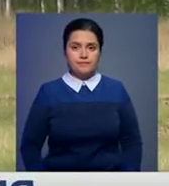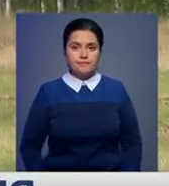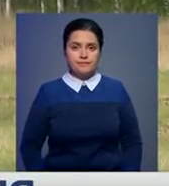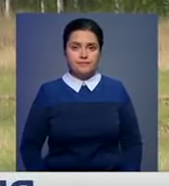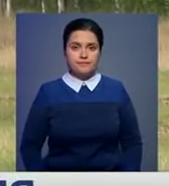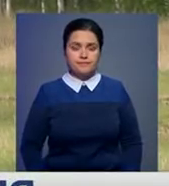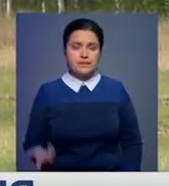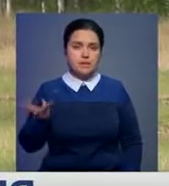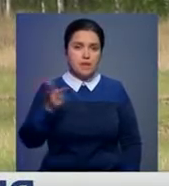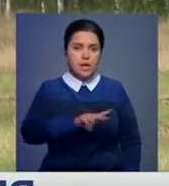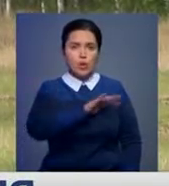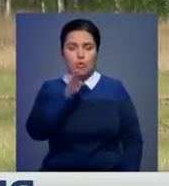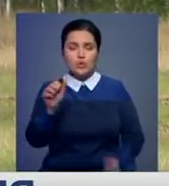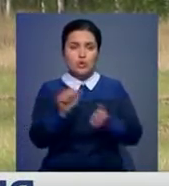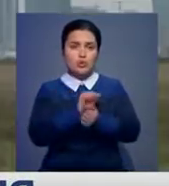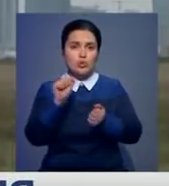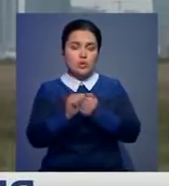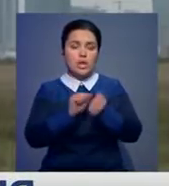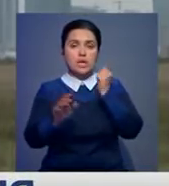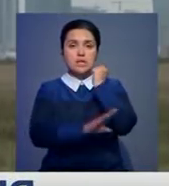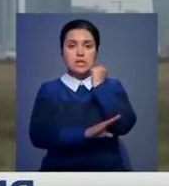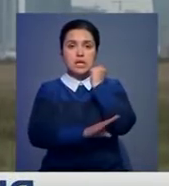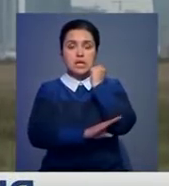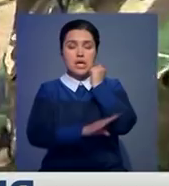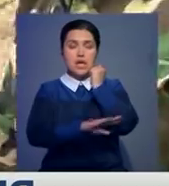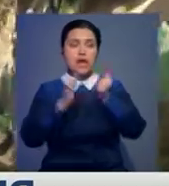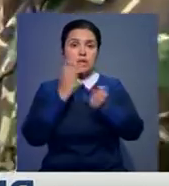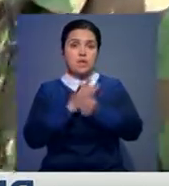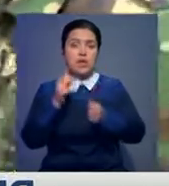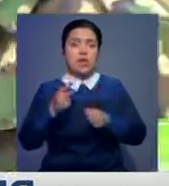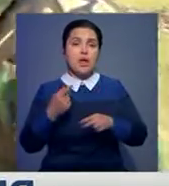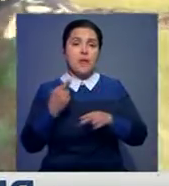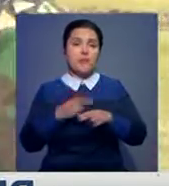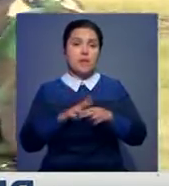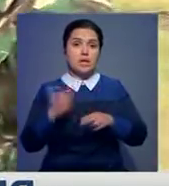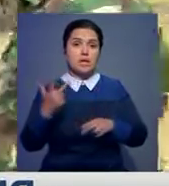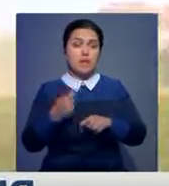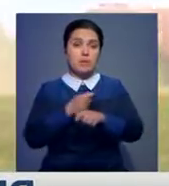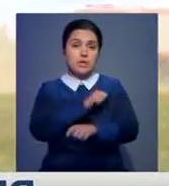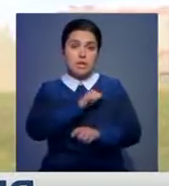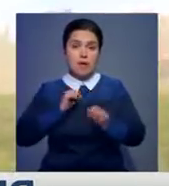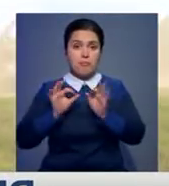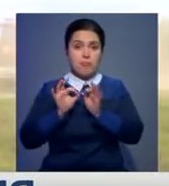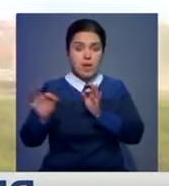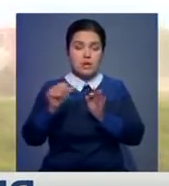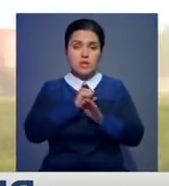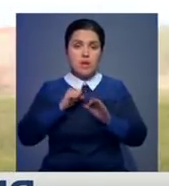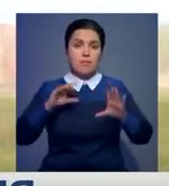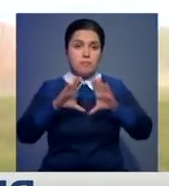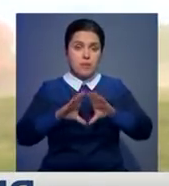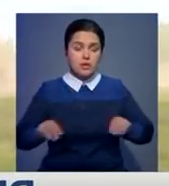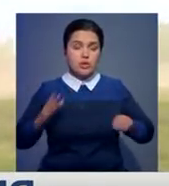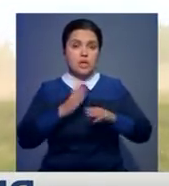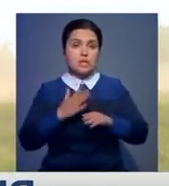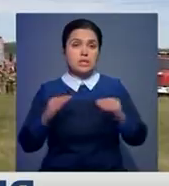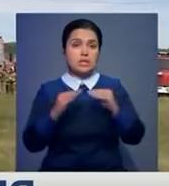Три кучи сухих веток диаметром 3 метра, стоящих в чистом поле. Сами подожгли, сами потушили. С привлечением больше десятка